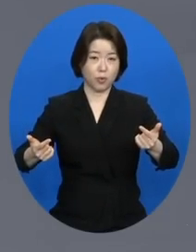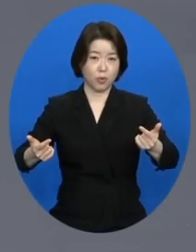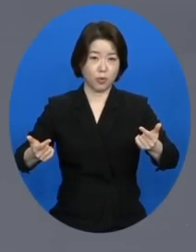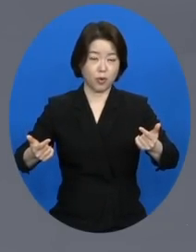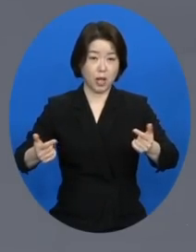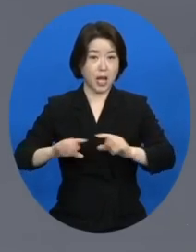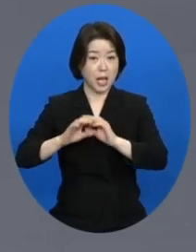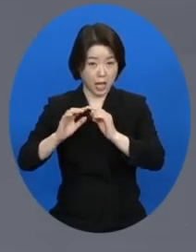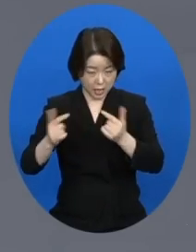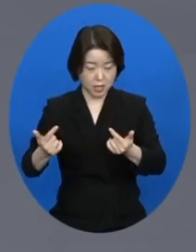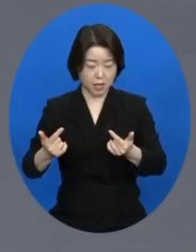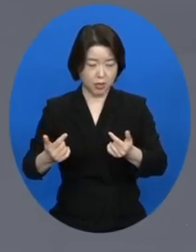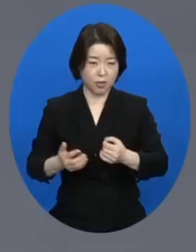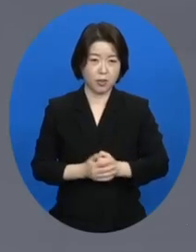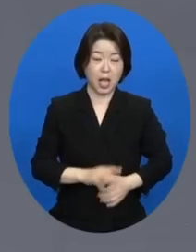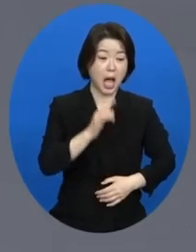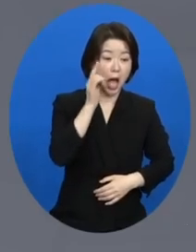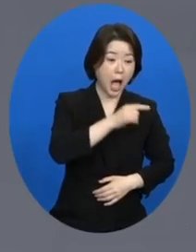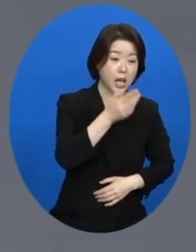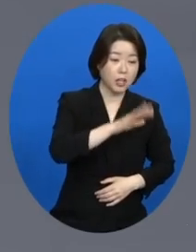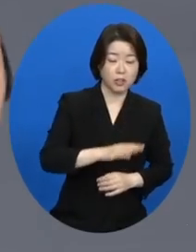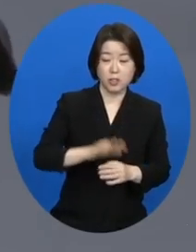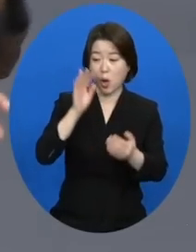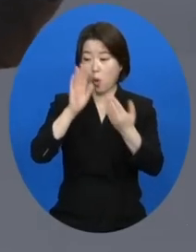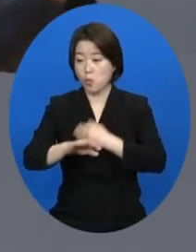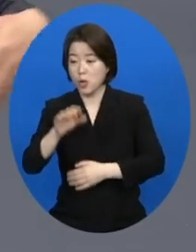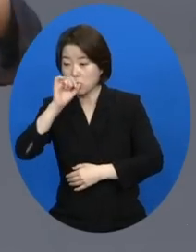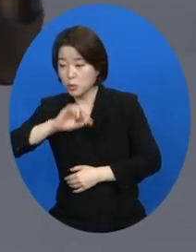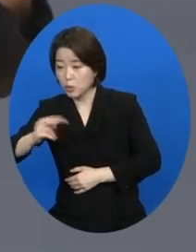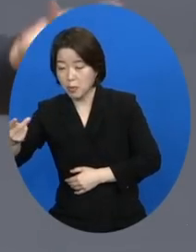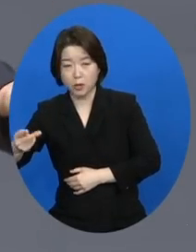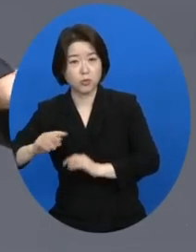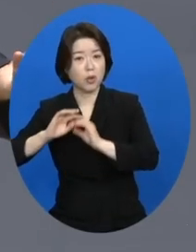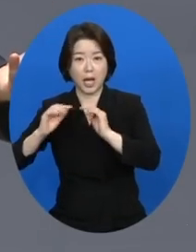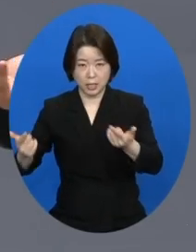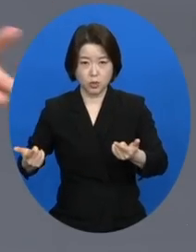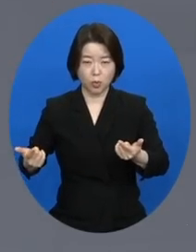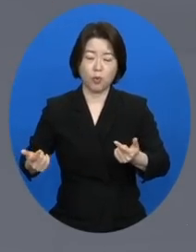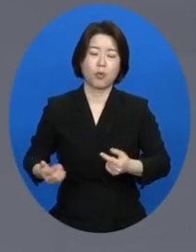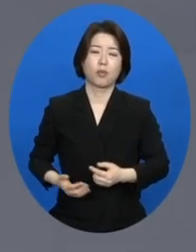이해하시겠어요? 악이었는데 나중에 자다 보니까 선으로 바꾼 게 아니고